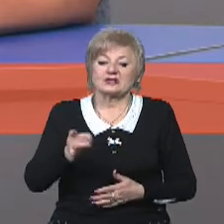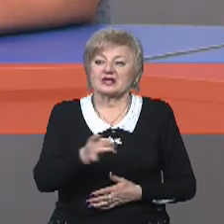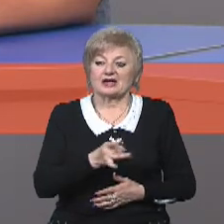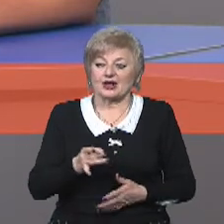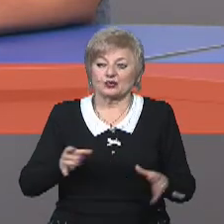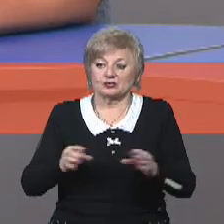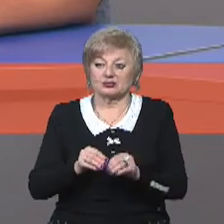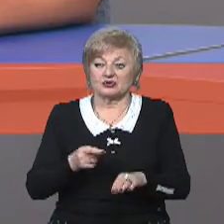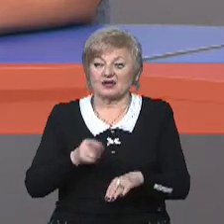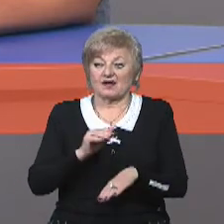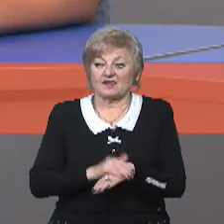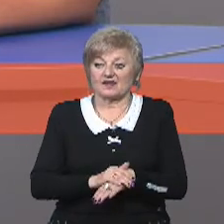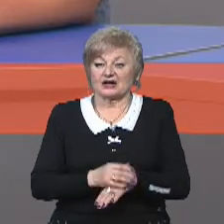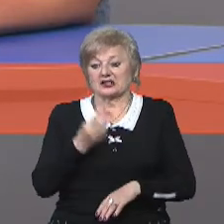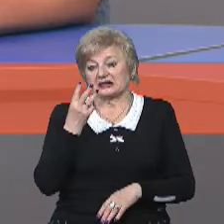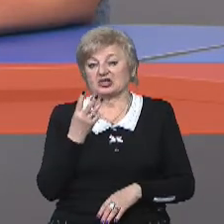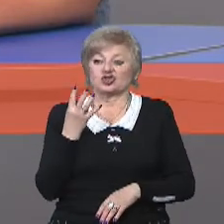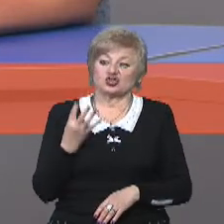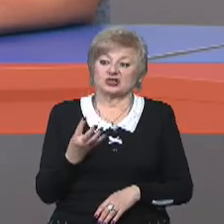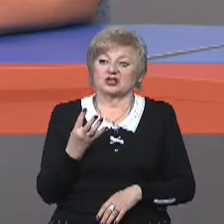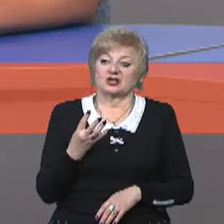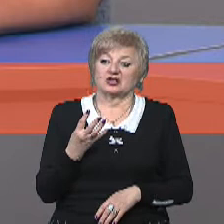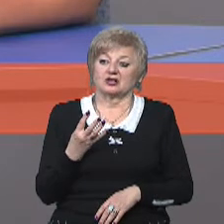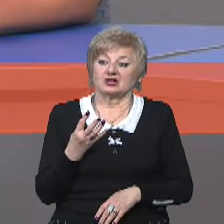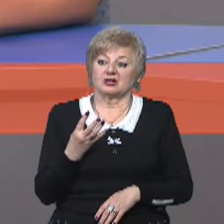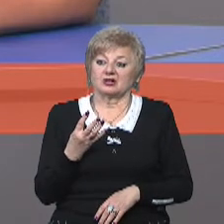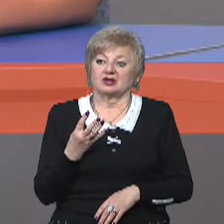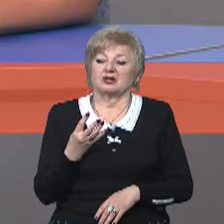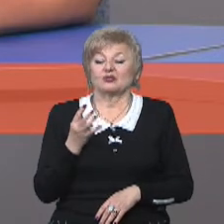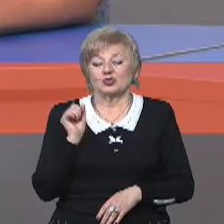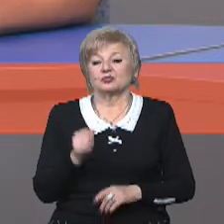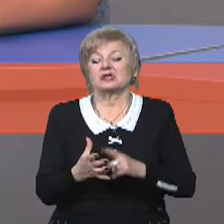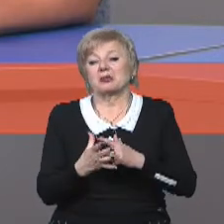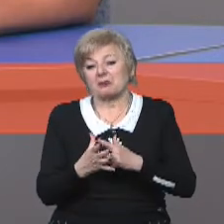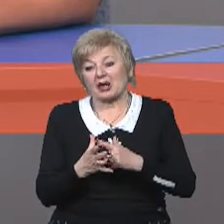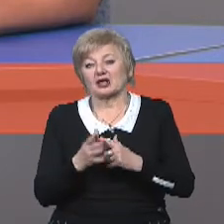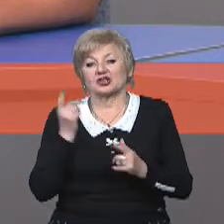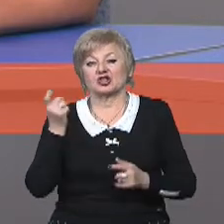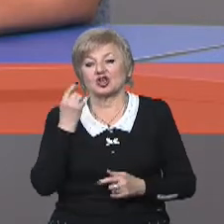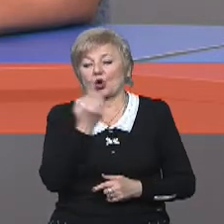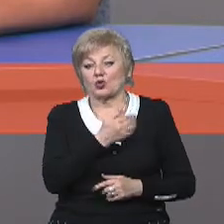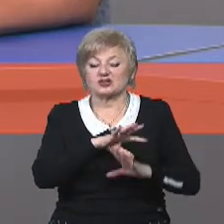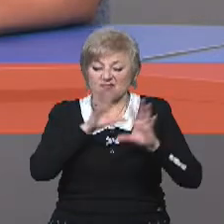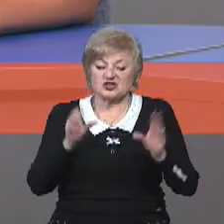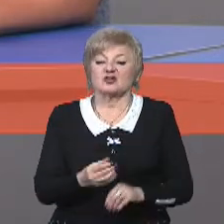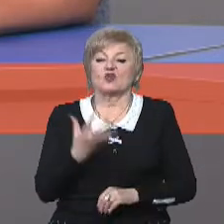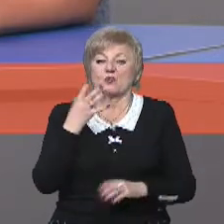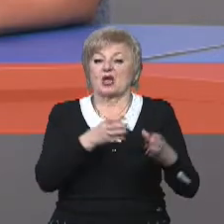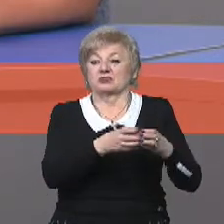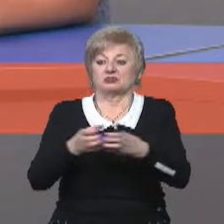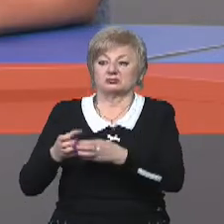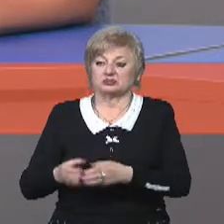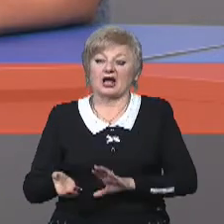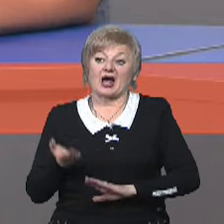Це фактично чотири, можливо, і п'ята експедиція на Хортиці, п'ять експедицій. Коли